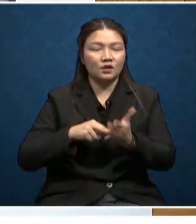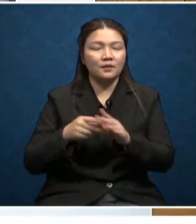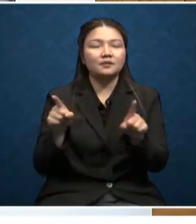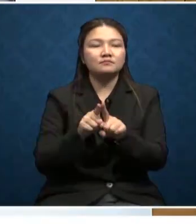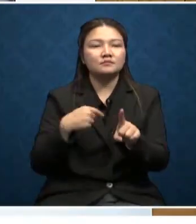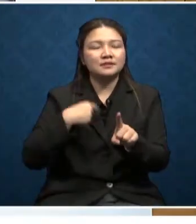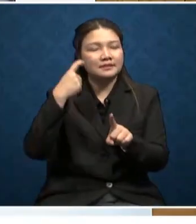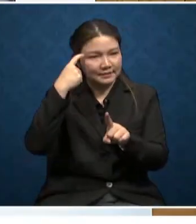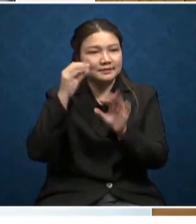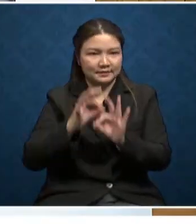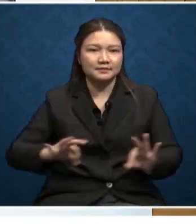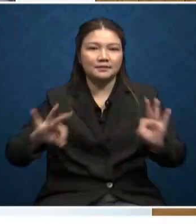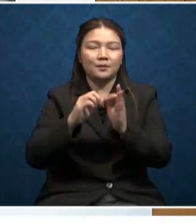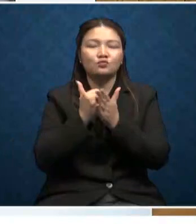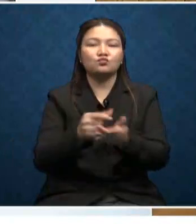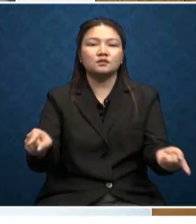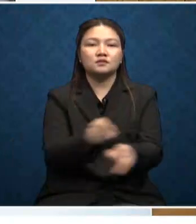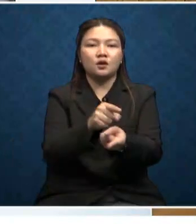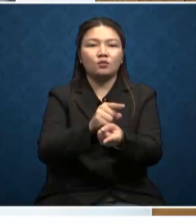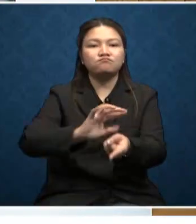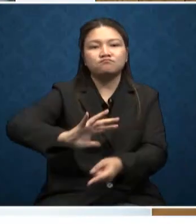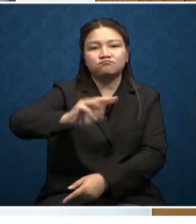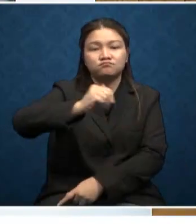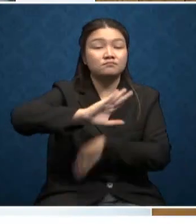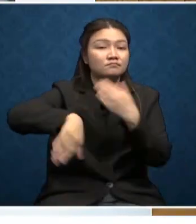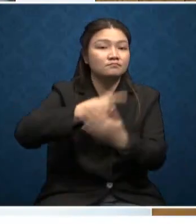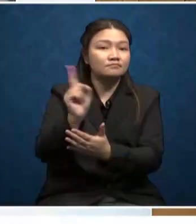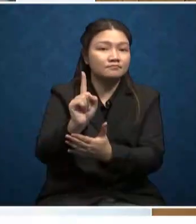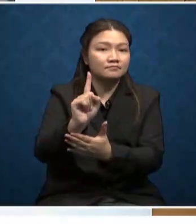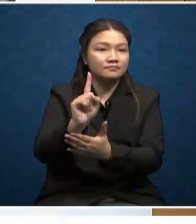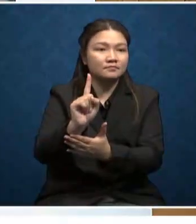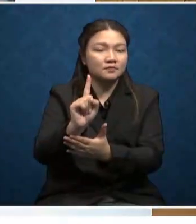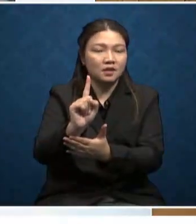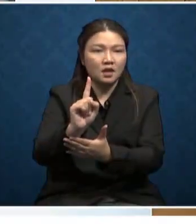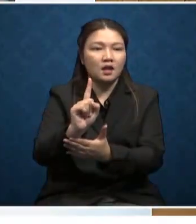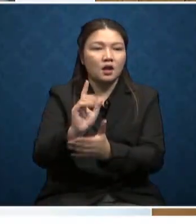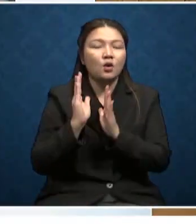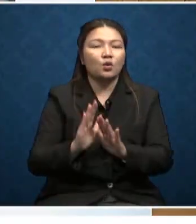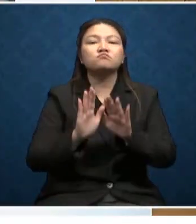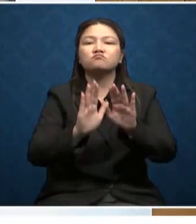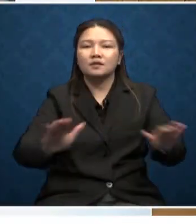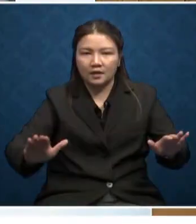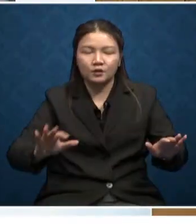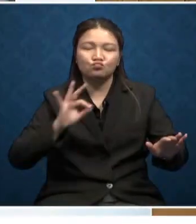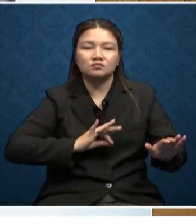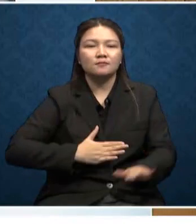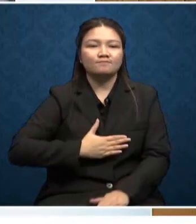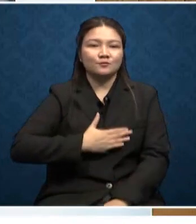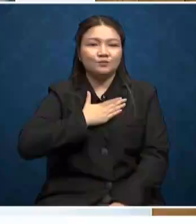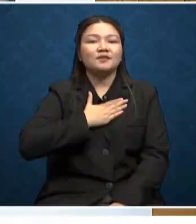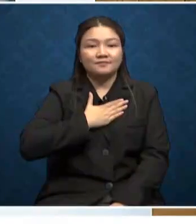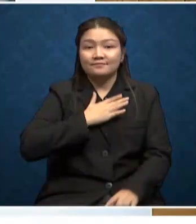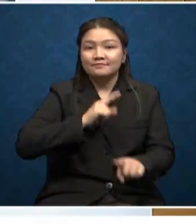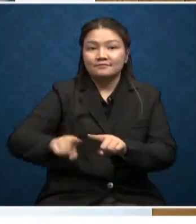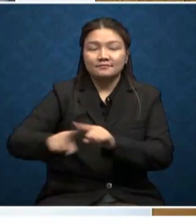ญของสังคมเพื่อรุ่นหลังด้วยความภาคภูมิใจ